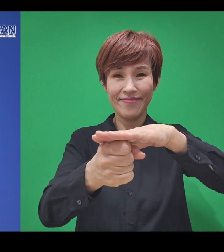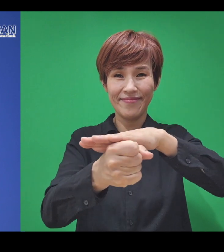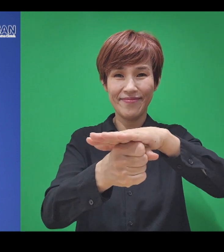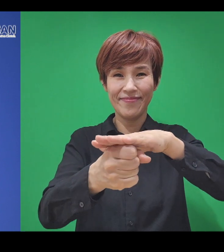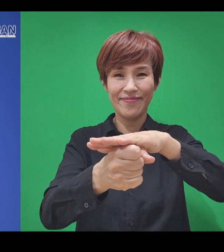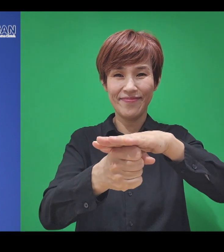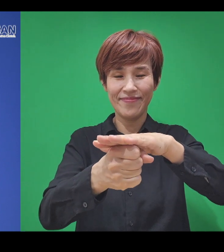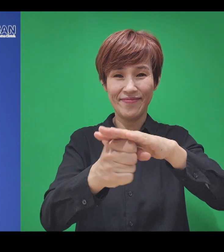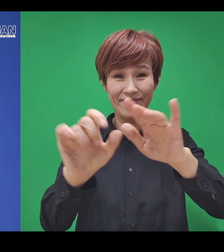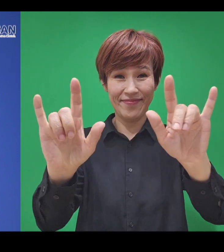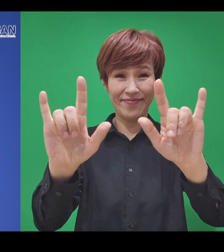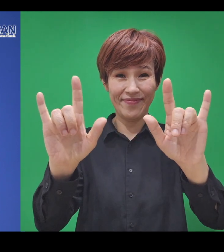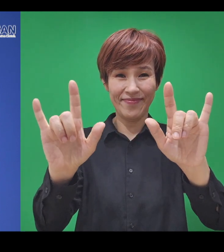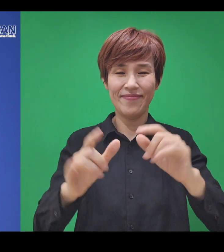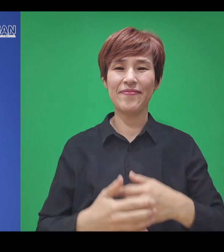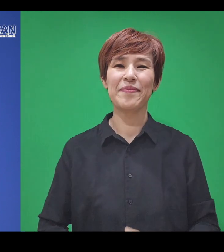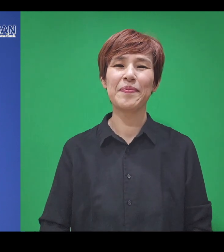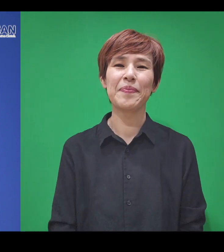사랑합니다.